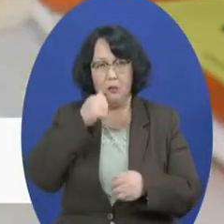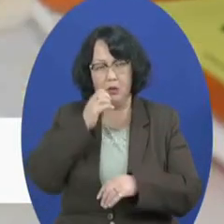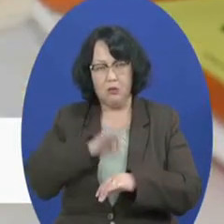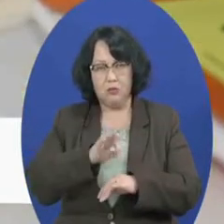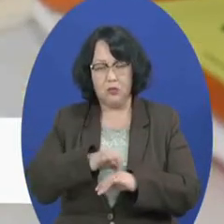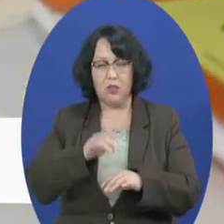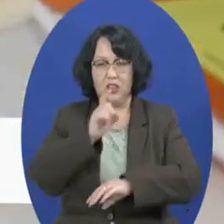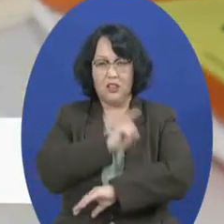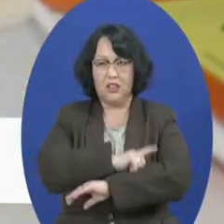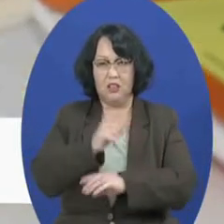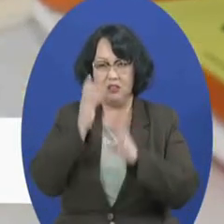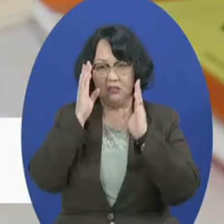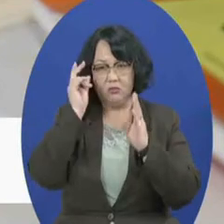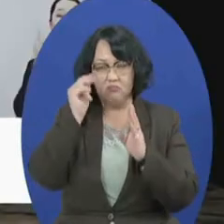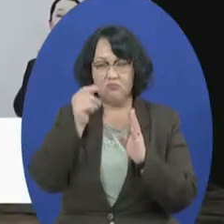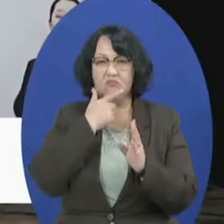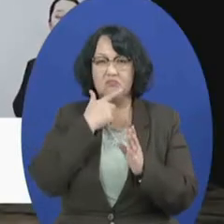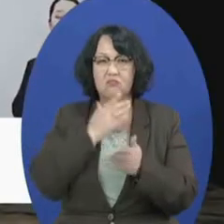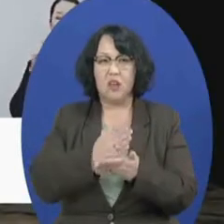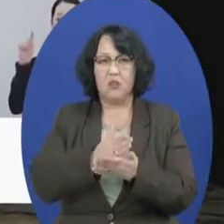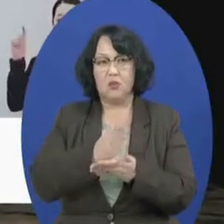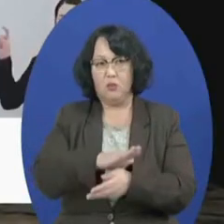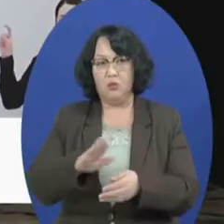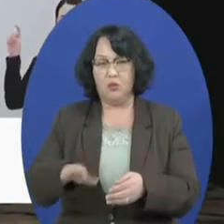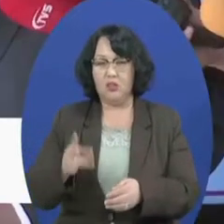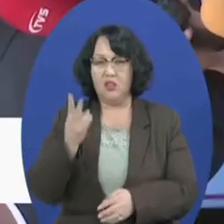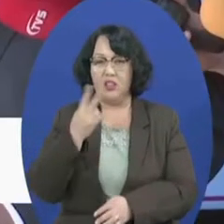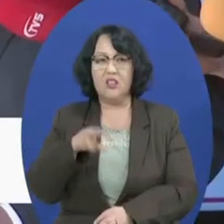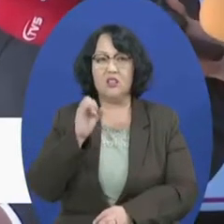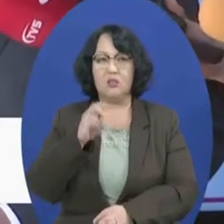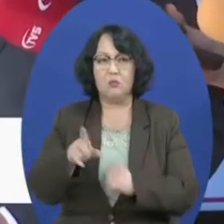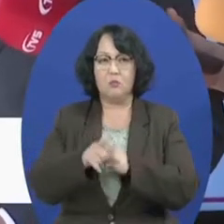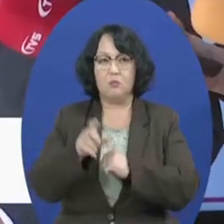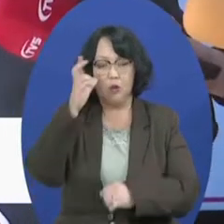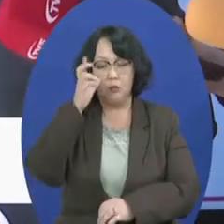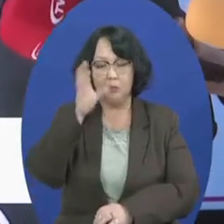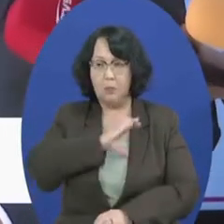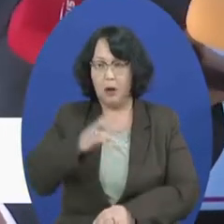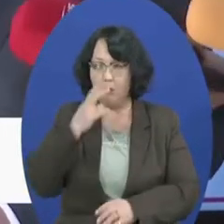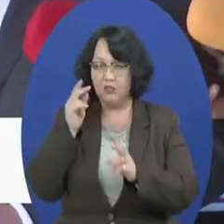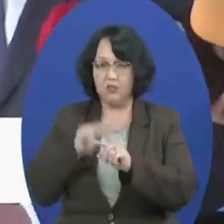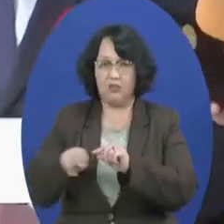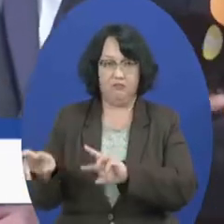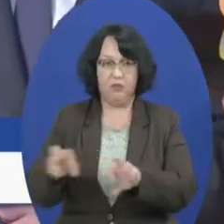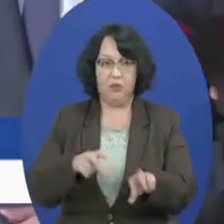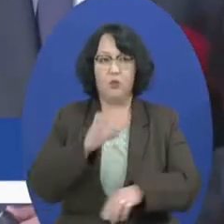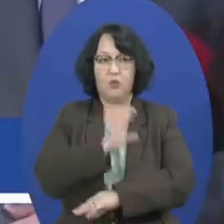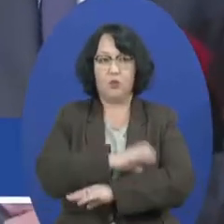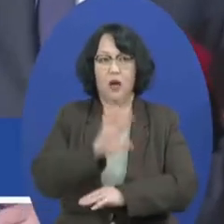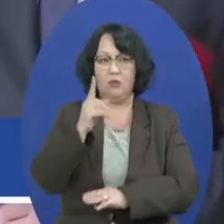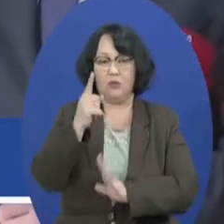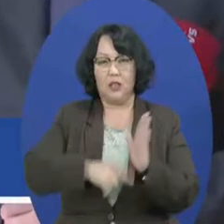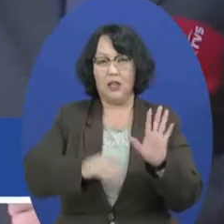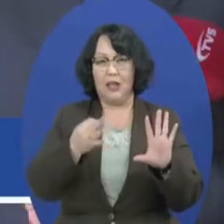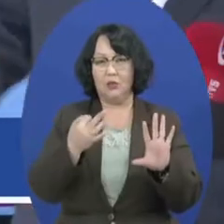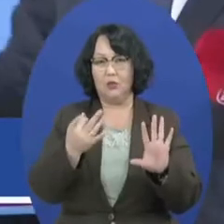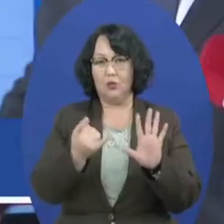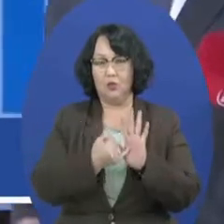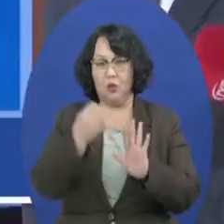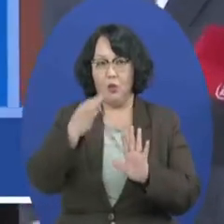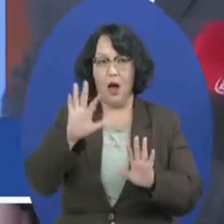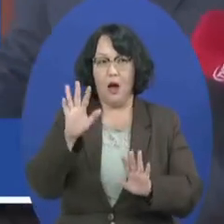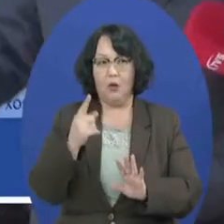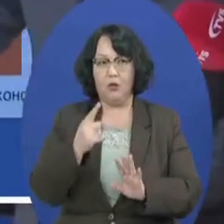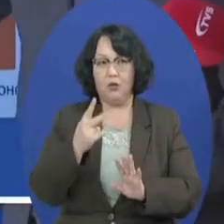гэсэн судалгааг нийслэлийн боловсролын газраас гаргасан байна. Сургууль бол 11 сард 86 автай, 12 сард